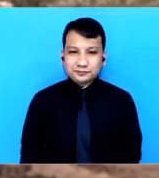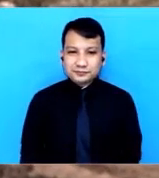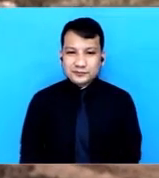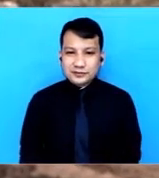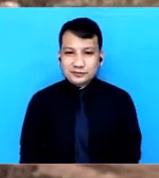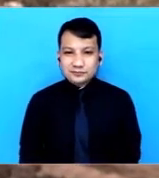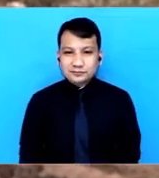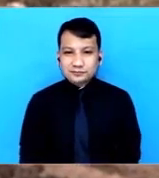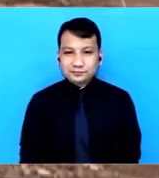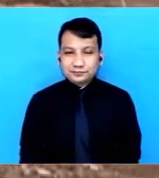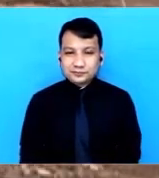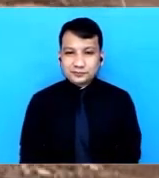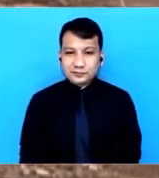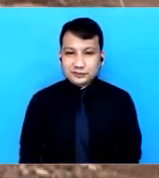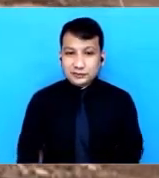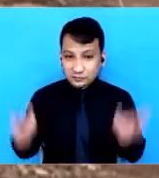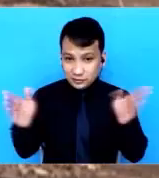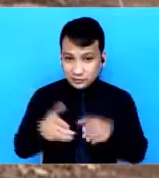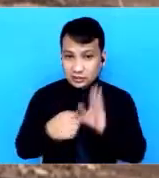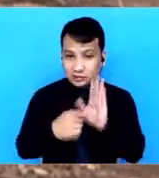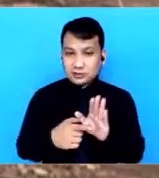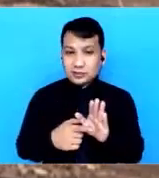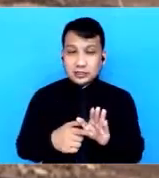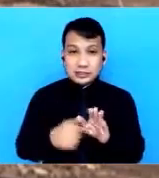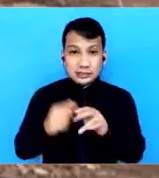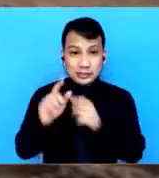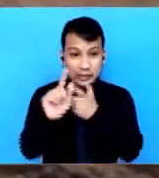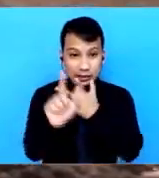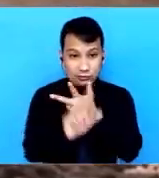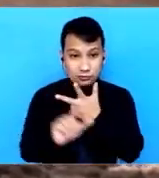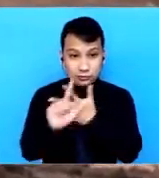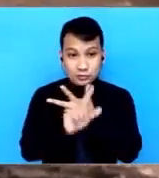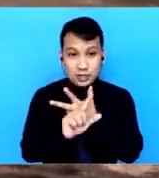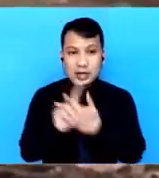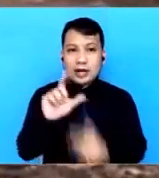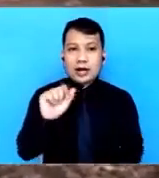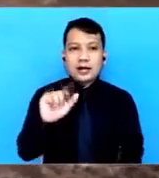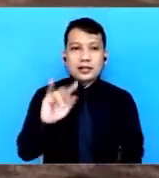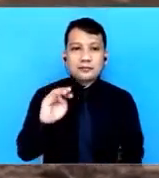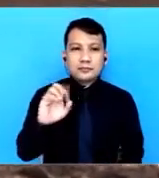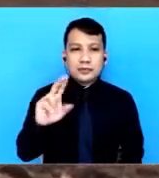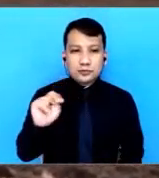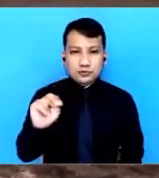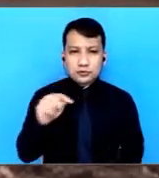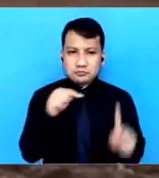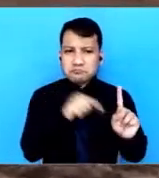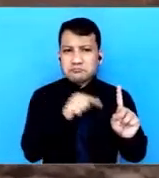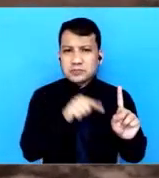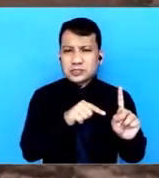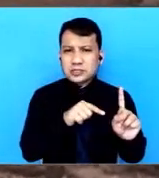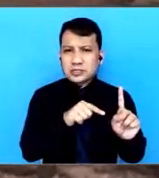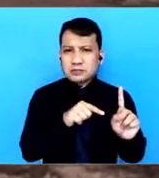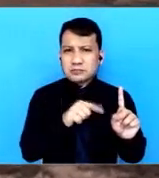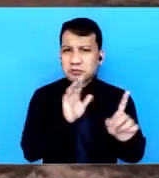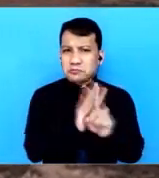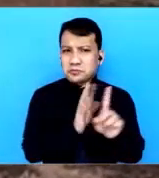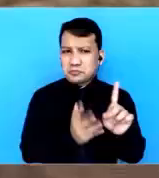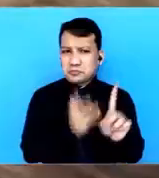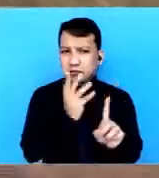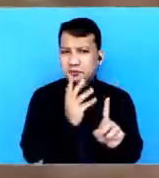Sa munting baryo na ito sa Alaminos, Laguna, sinong mag-aakala na may isa sa kanilang sisikat sa social